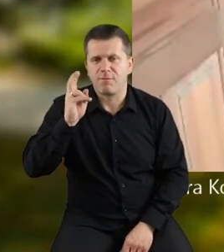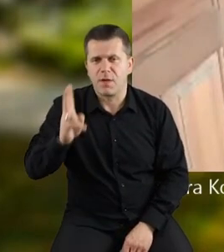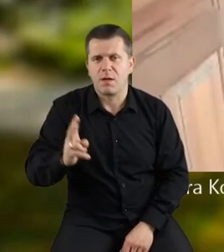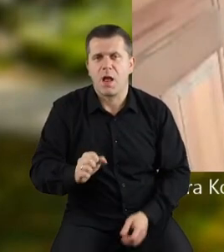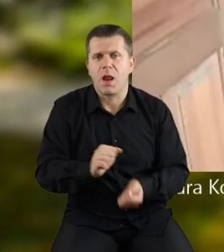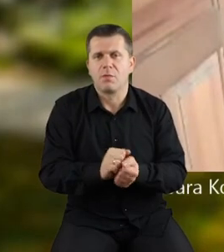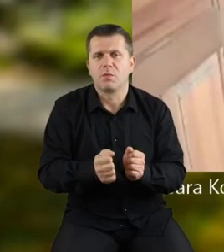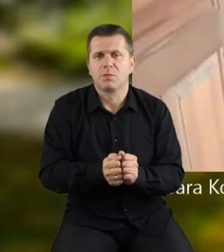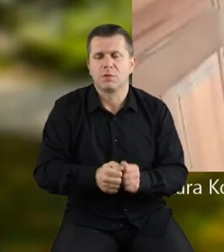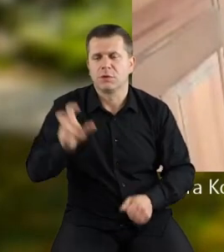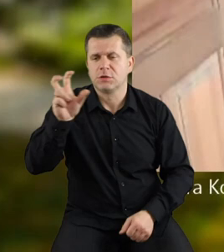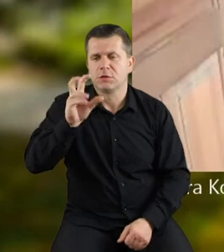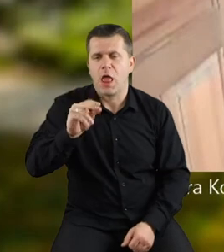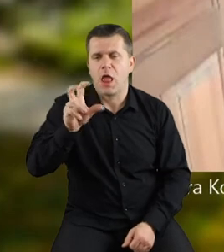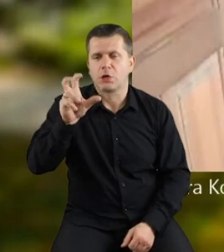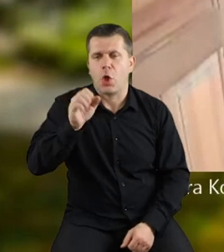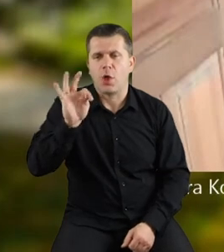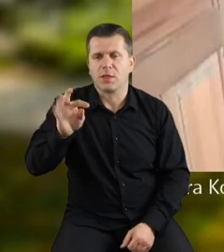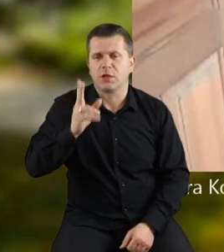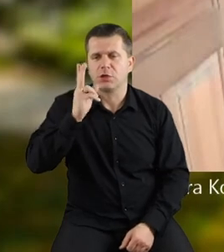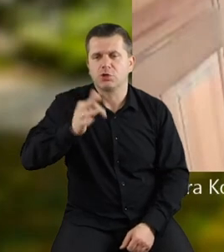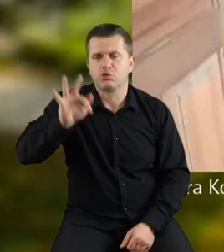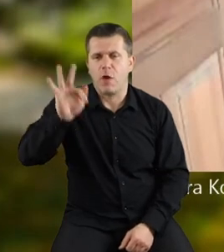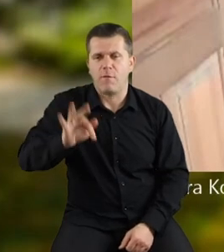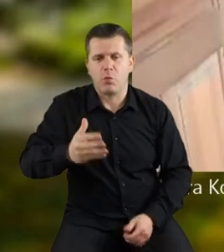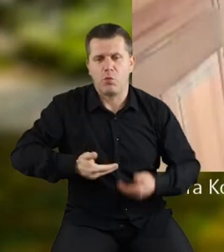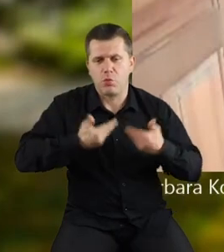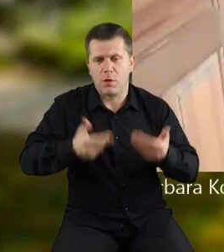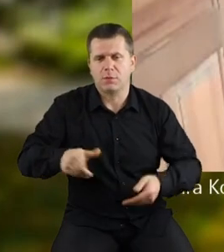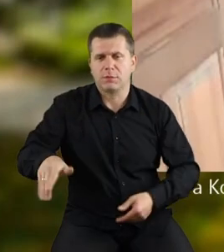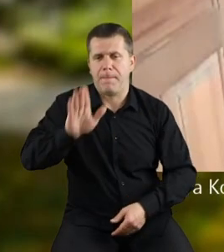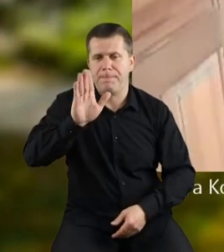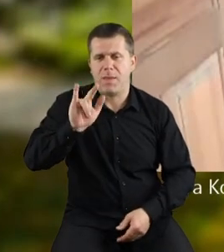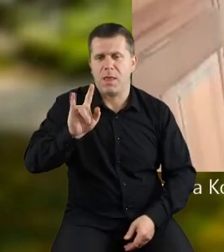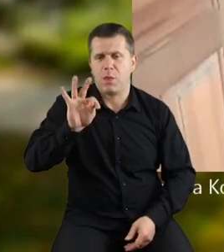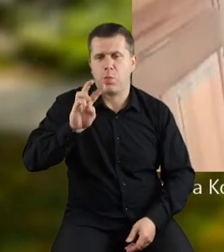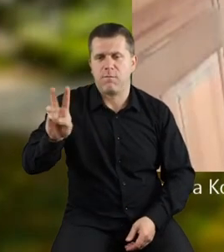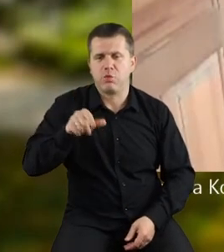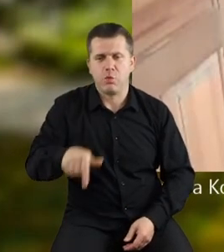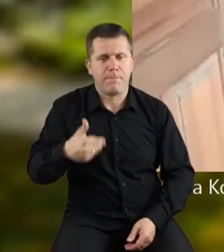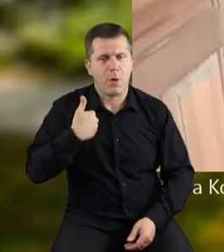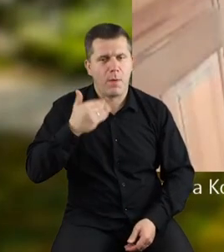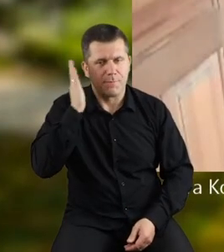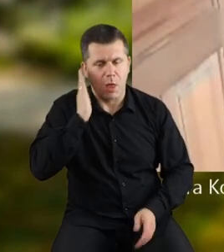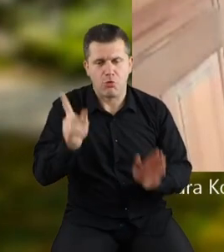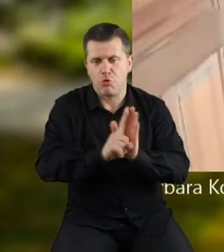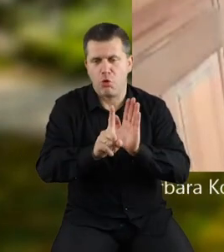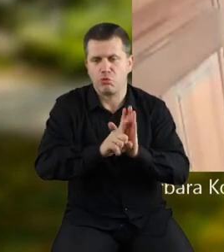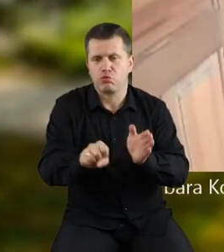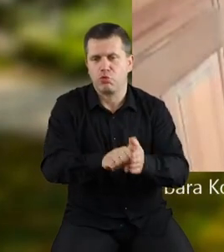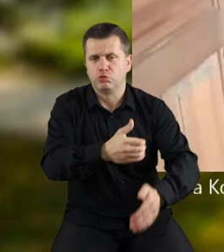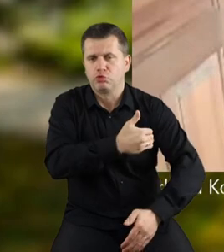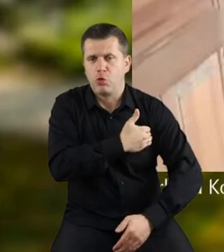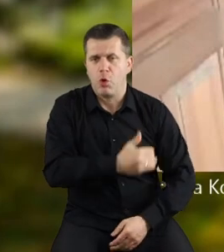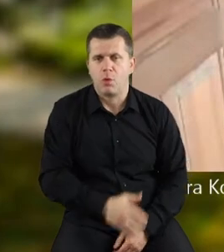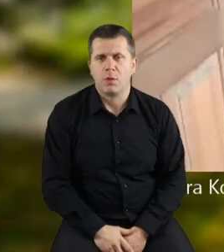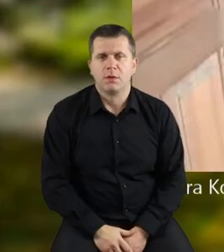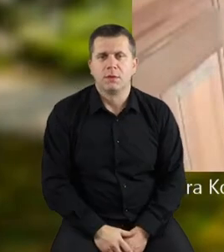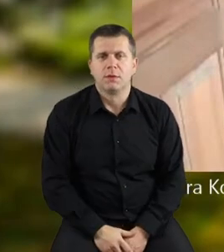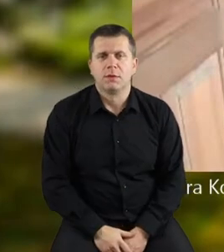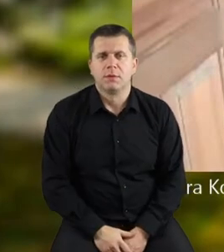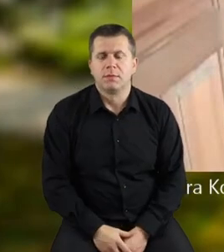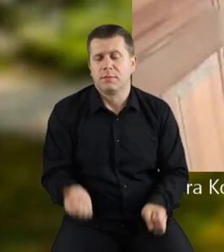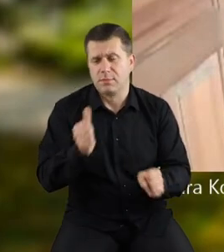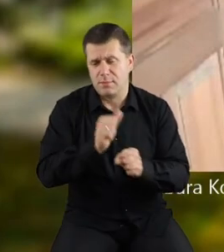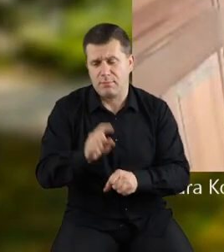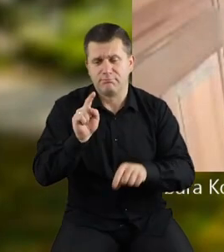Bytowiak, czy Krzysztof Czeczot, który również urodził się w Bytowie i tu mieszkał i chodził do szkoły.